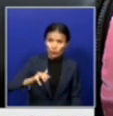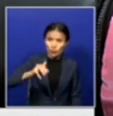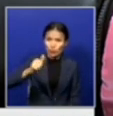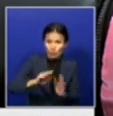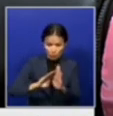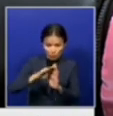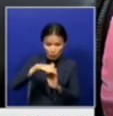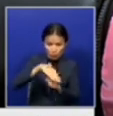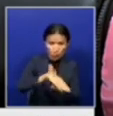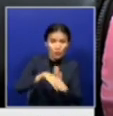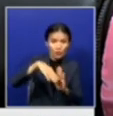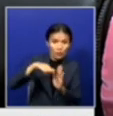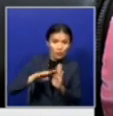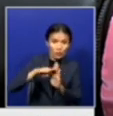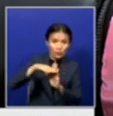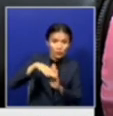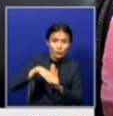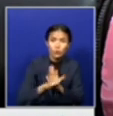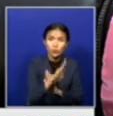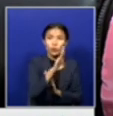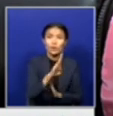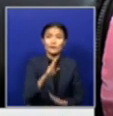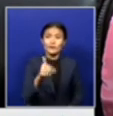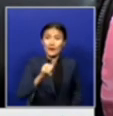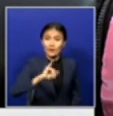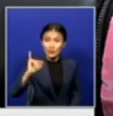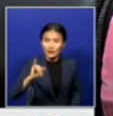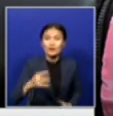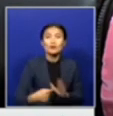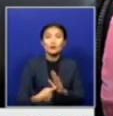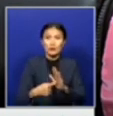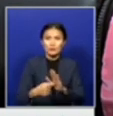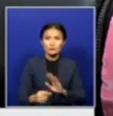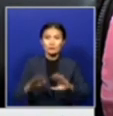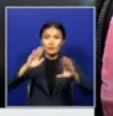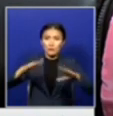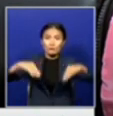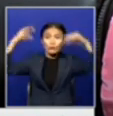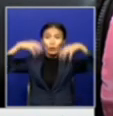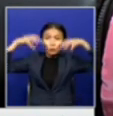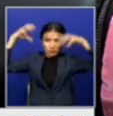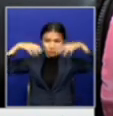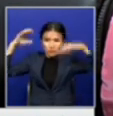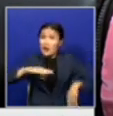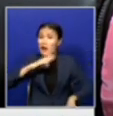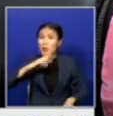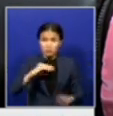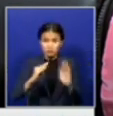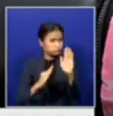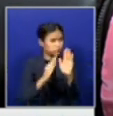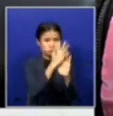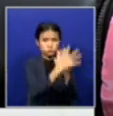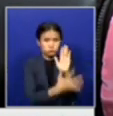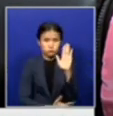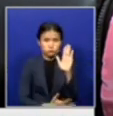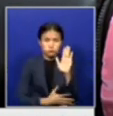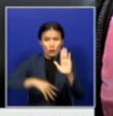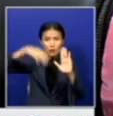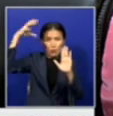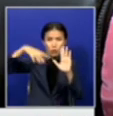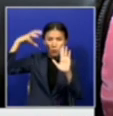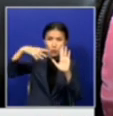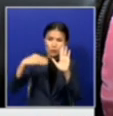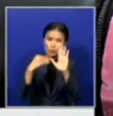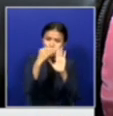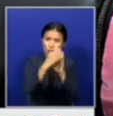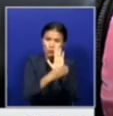ตกนะครับถ้าเกิดฝนตกทั่วประเทศพร้อมๆกันนะครับไม่ใช่แบบไหลมาทีละนิดกระปิบกระ